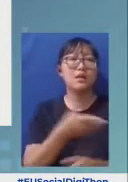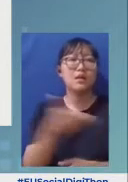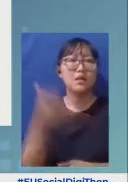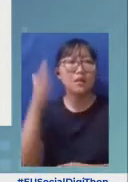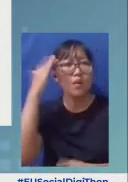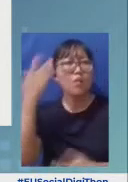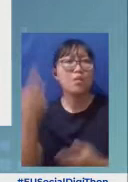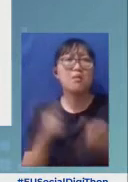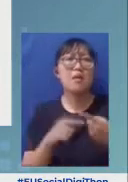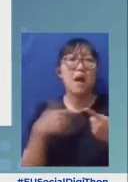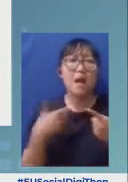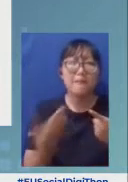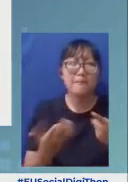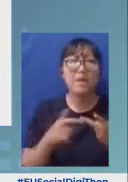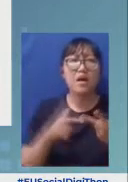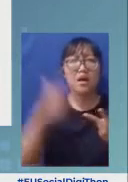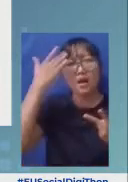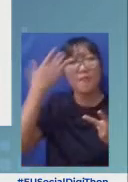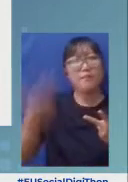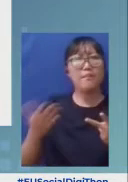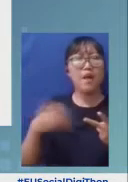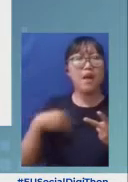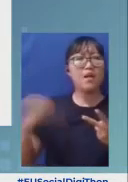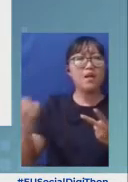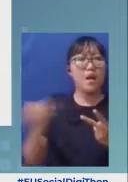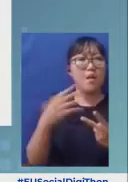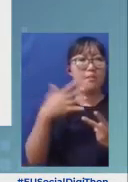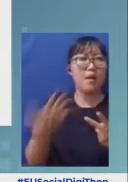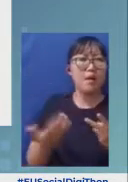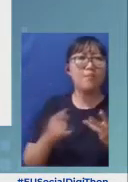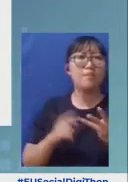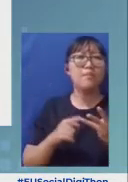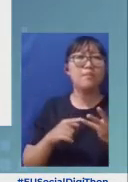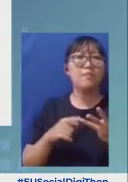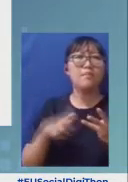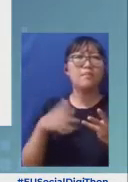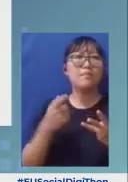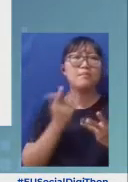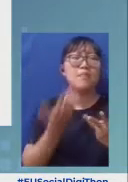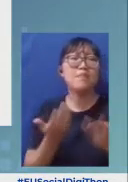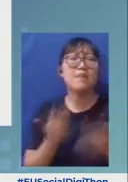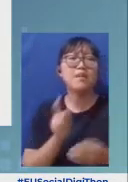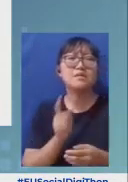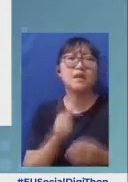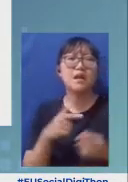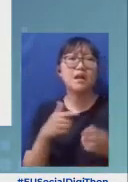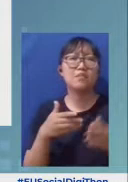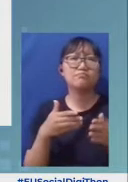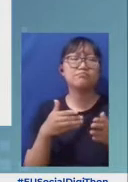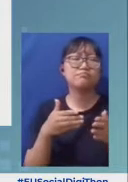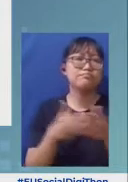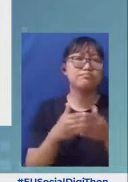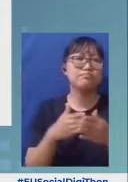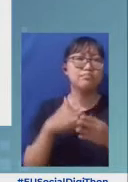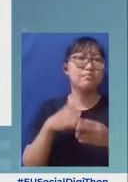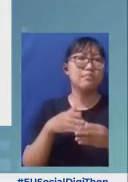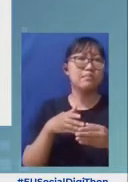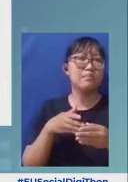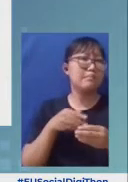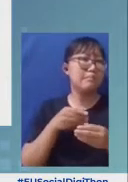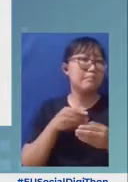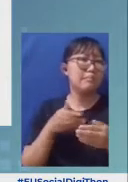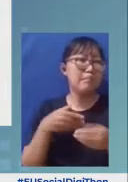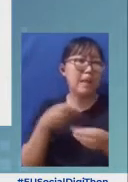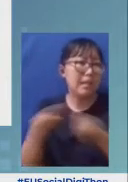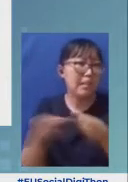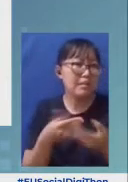gimana mengatasinya ya, dan bantu anak-anak mencegah dan mengatasi cyberbullying. Dan aku juga mau bicara nih tentang